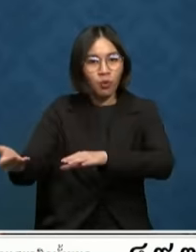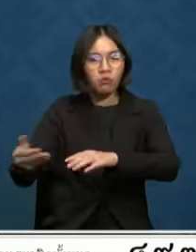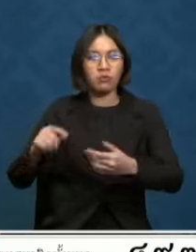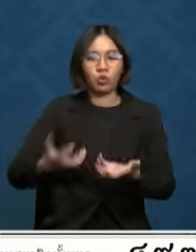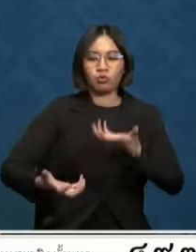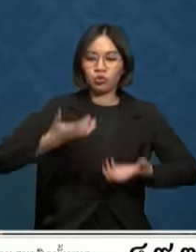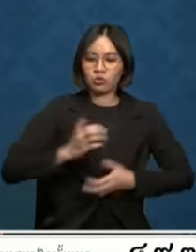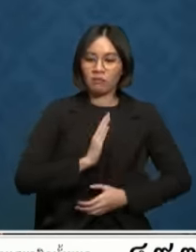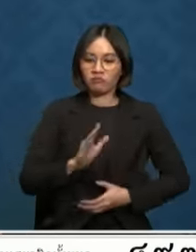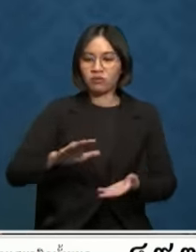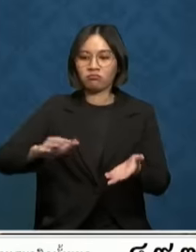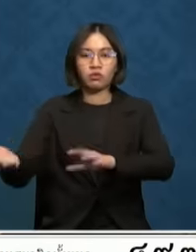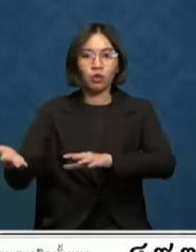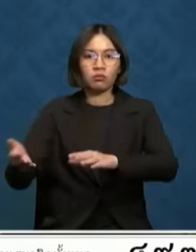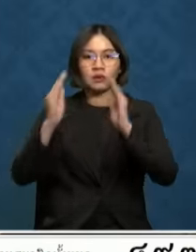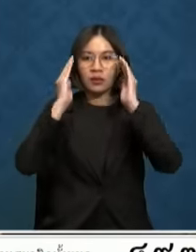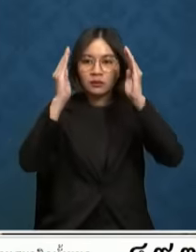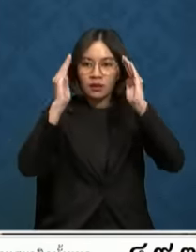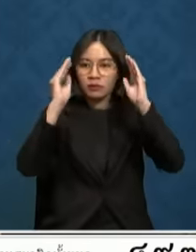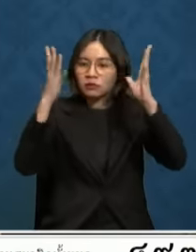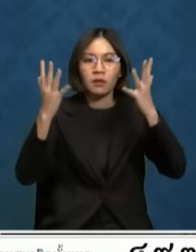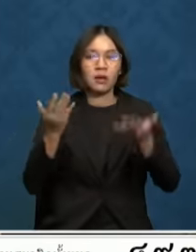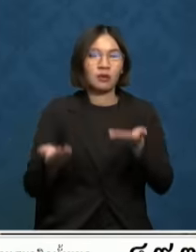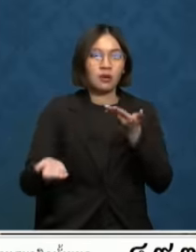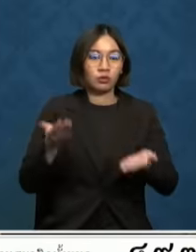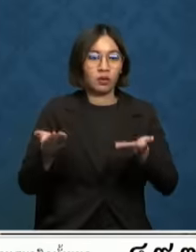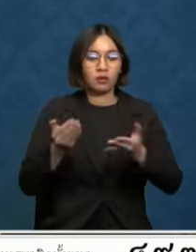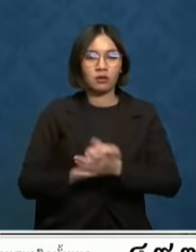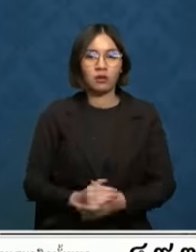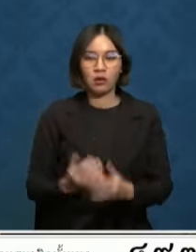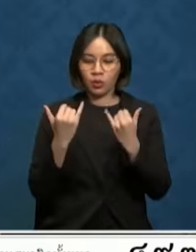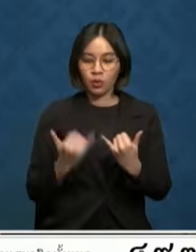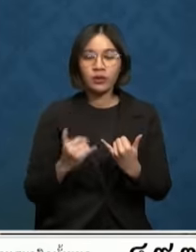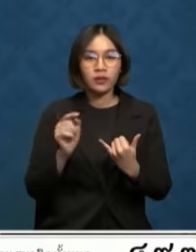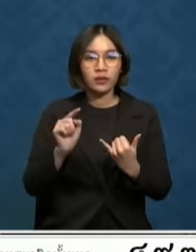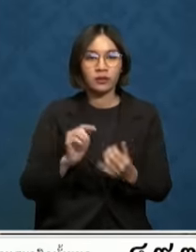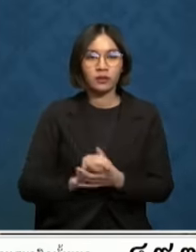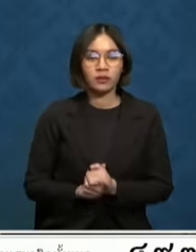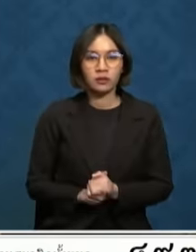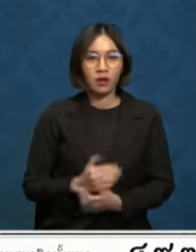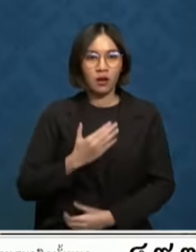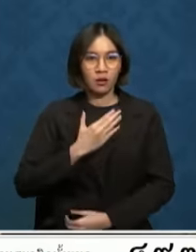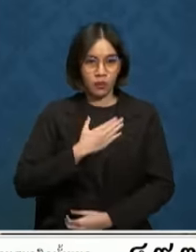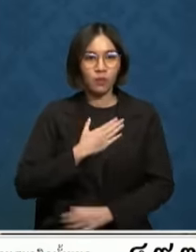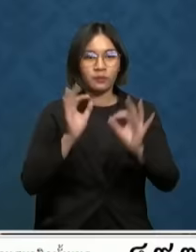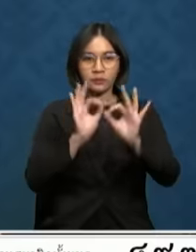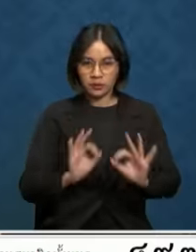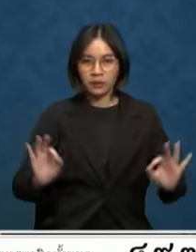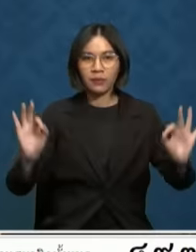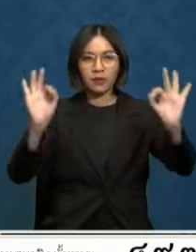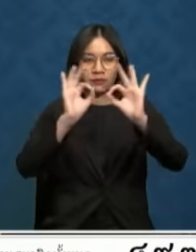ยุติธรรมจะโดยเจตนาหรือไม่วันนี้ผมจึงจำเป็น